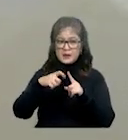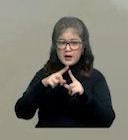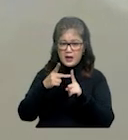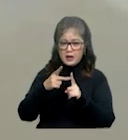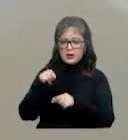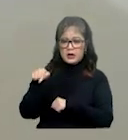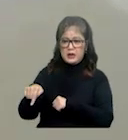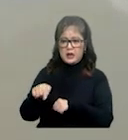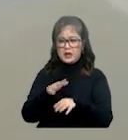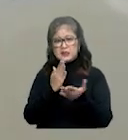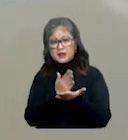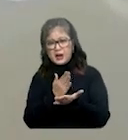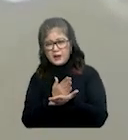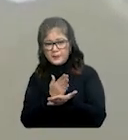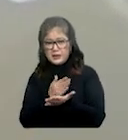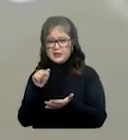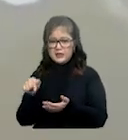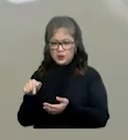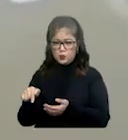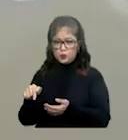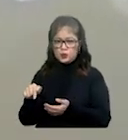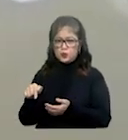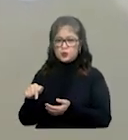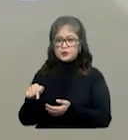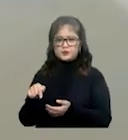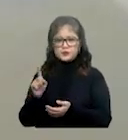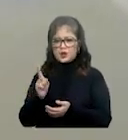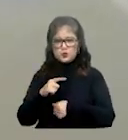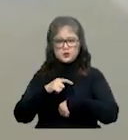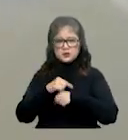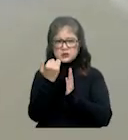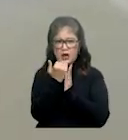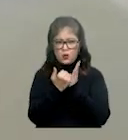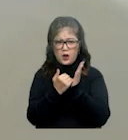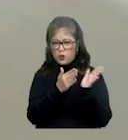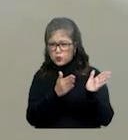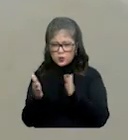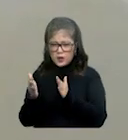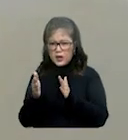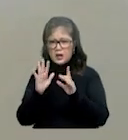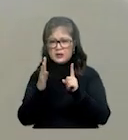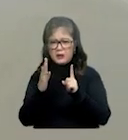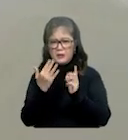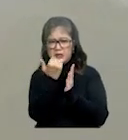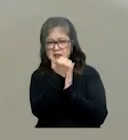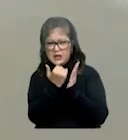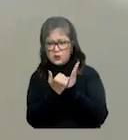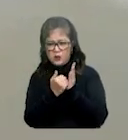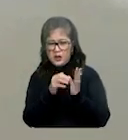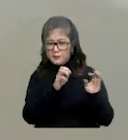karena keterlambatan ini cukup signifikan, ada sekitar 15 penerbangan